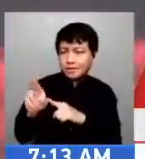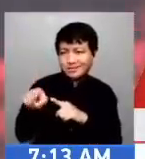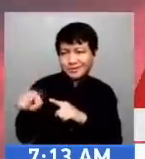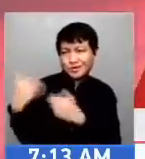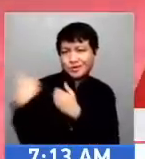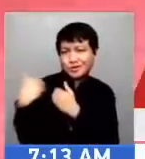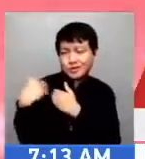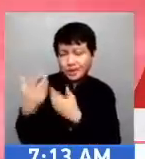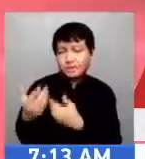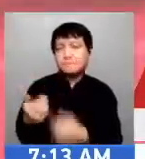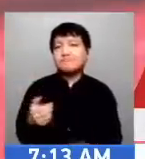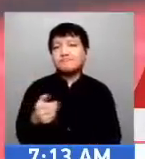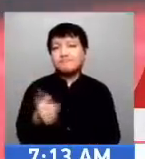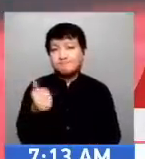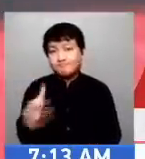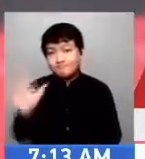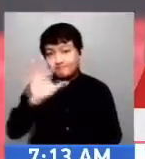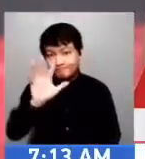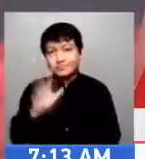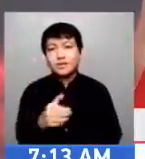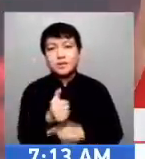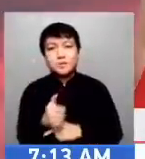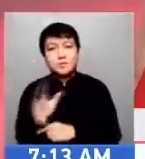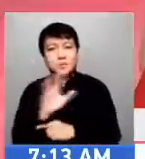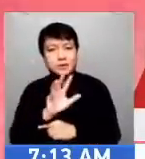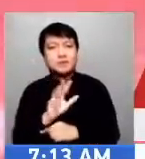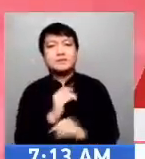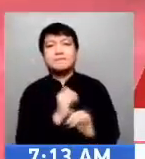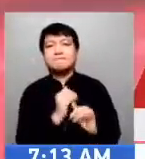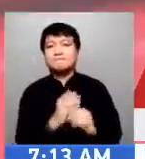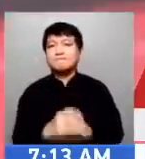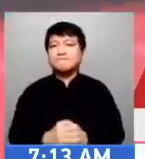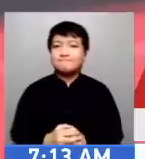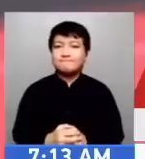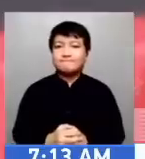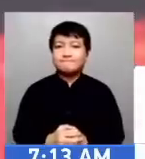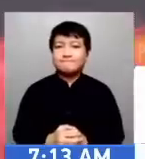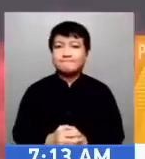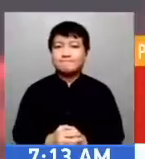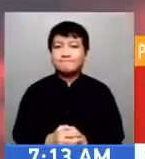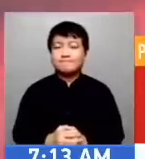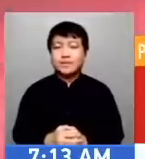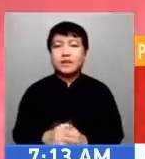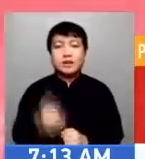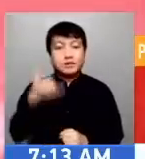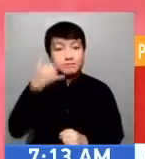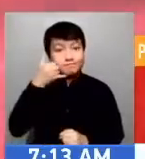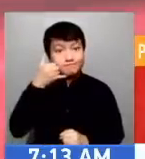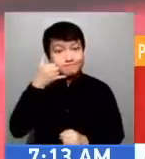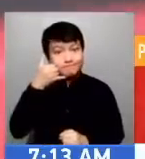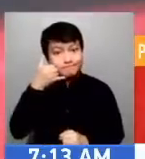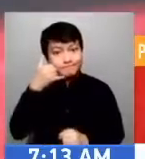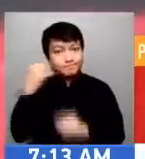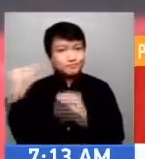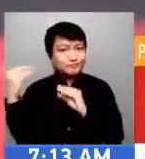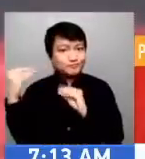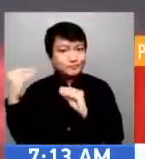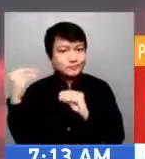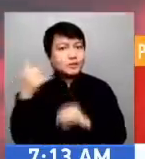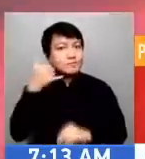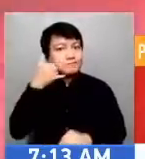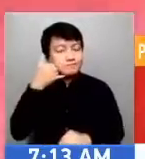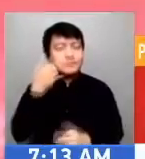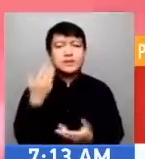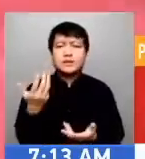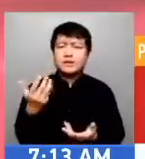tayo sa unang balita. Good morning, Ma'am Maris. Igan, good morning po. Mm-hmm. Una po sa lahat, ano po ang napagkasunduan ninyo